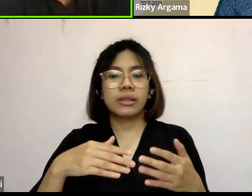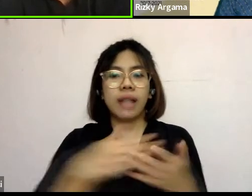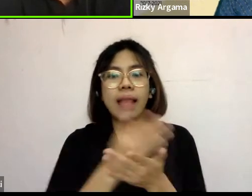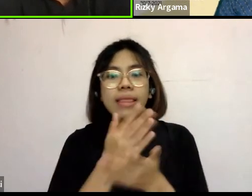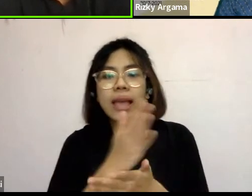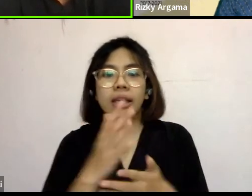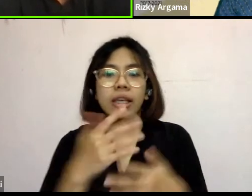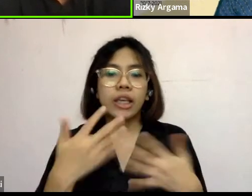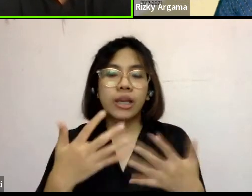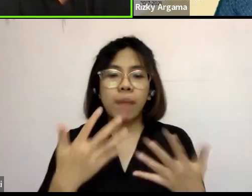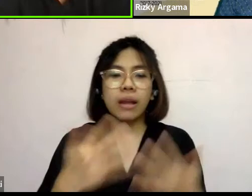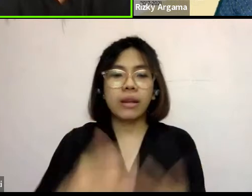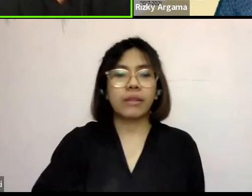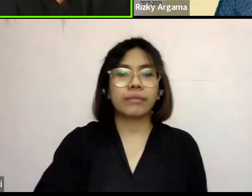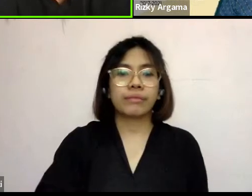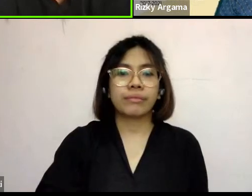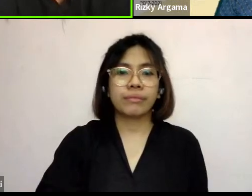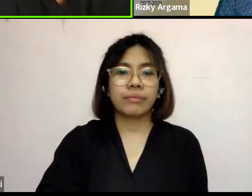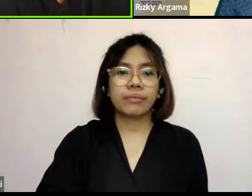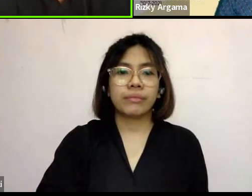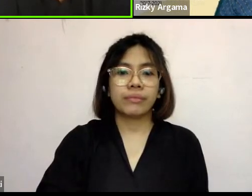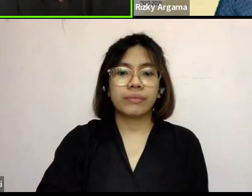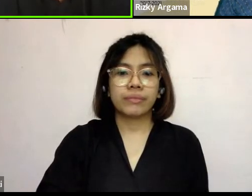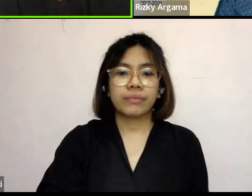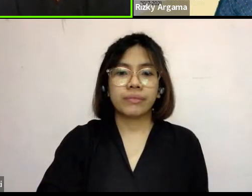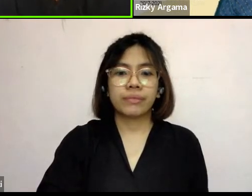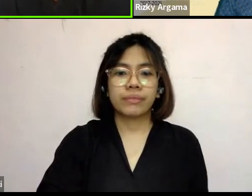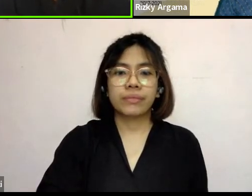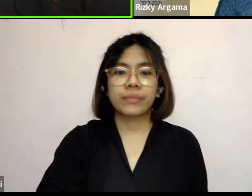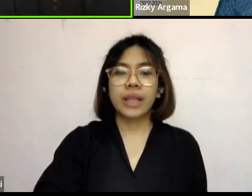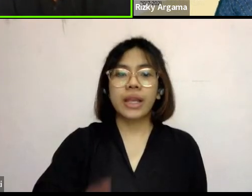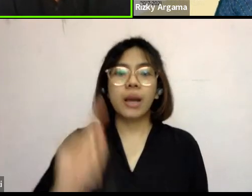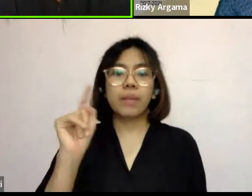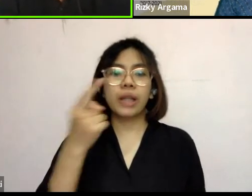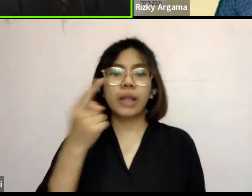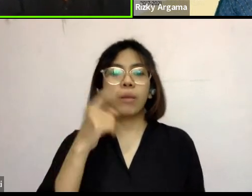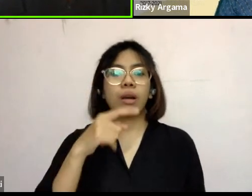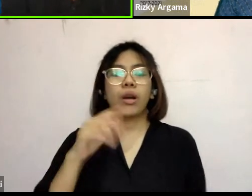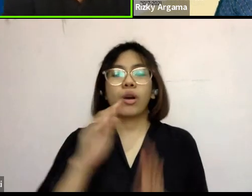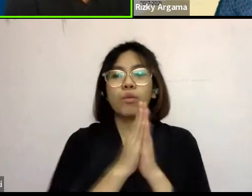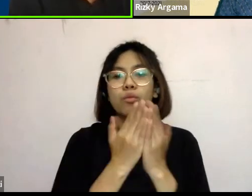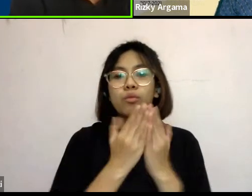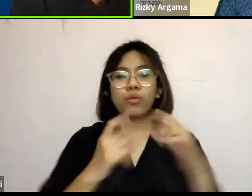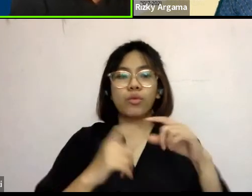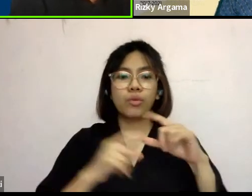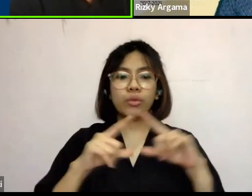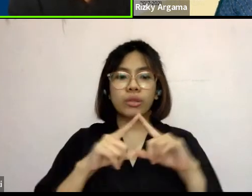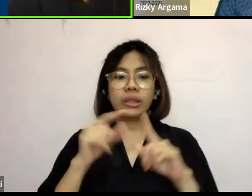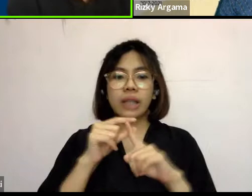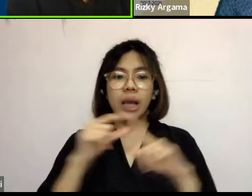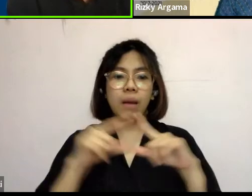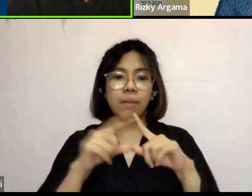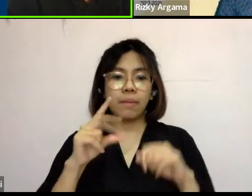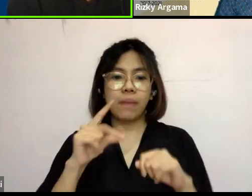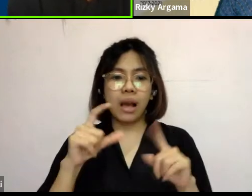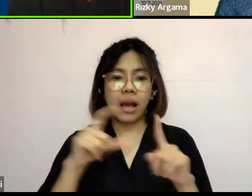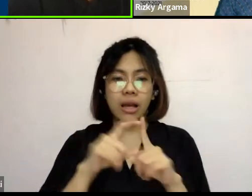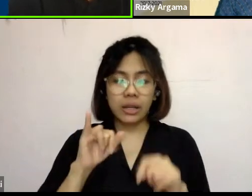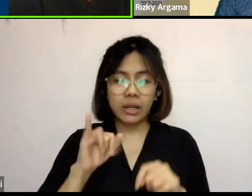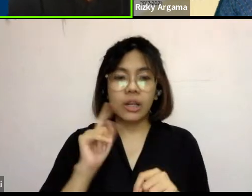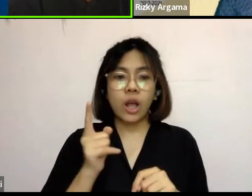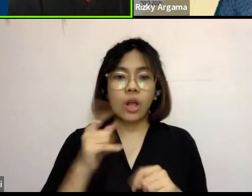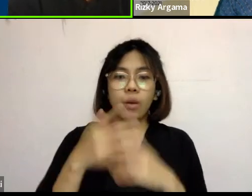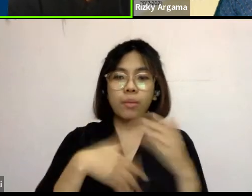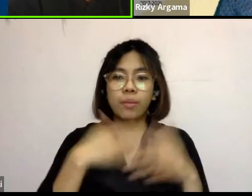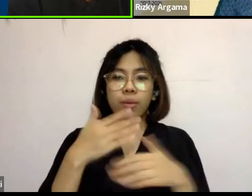itu hilang dalam perundang-undangan Indonesia yang pertama bukunya Sapardi jadi dalam proses pembentukan Peraturan